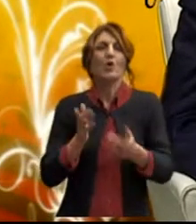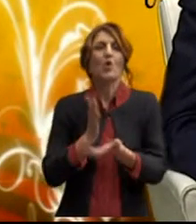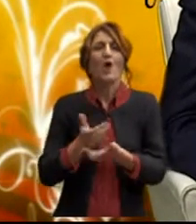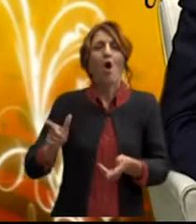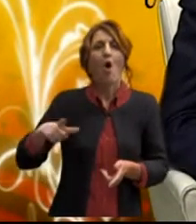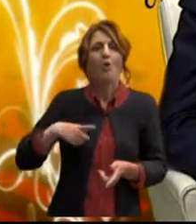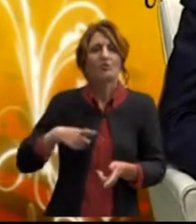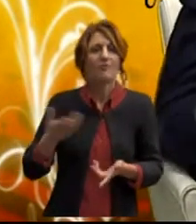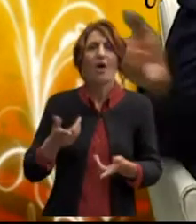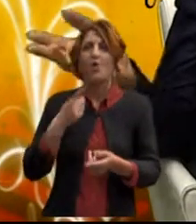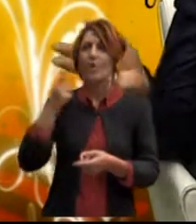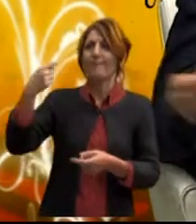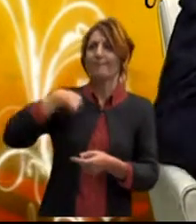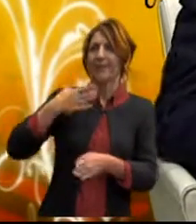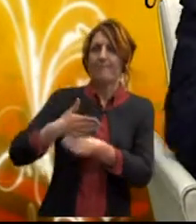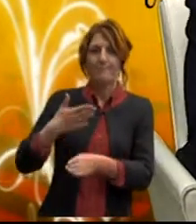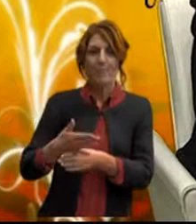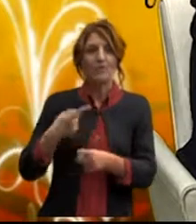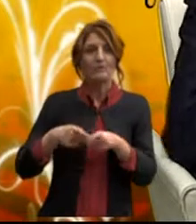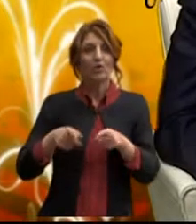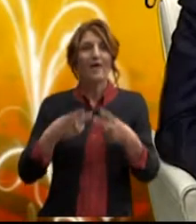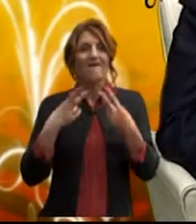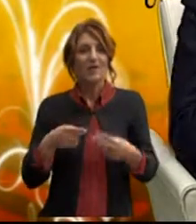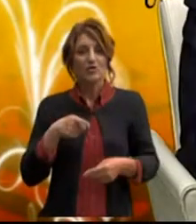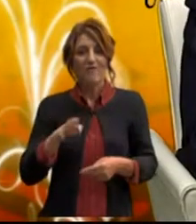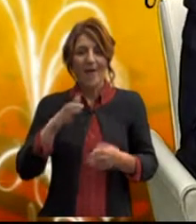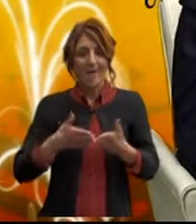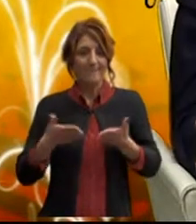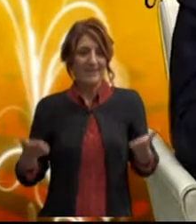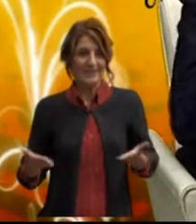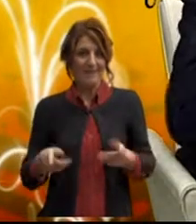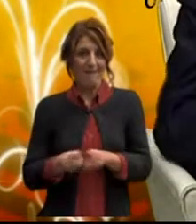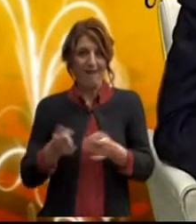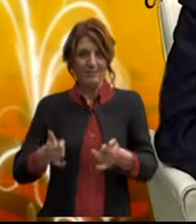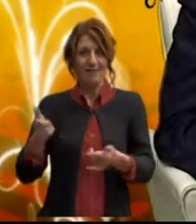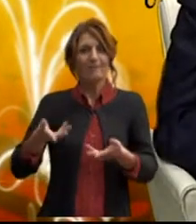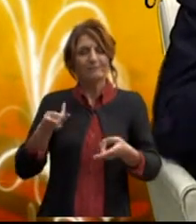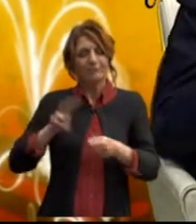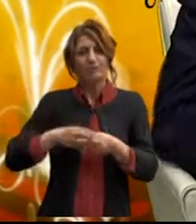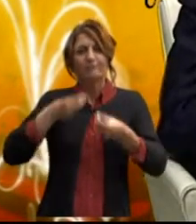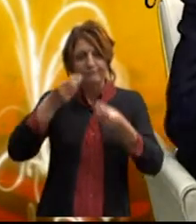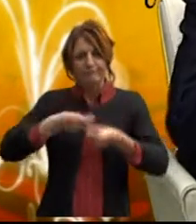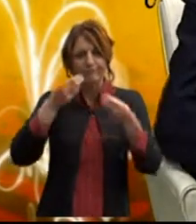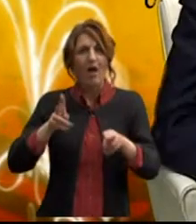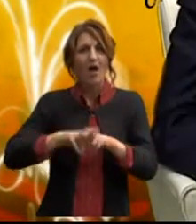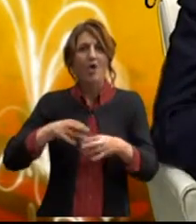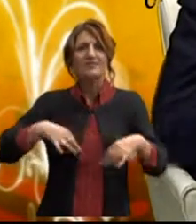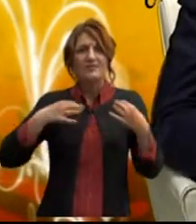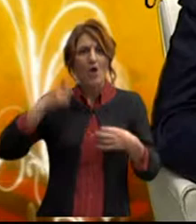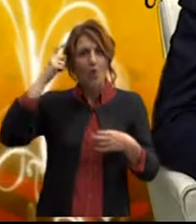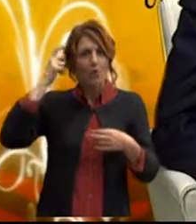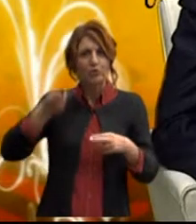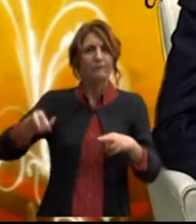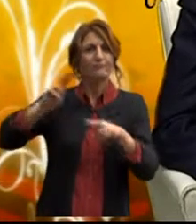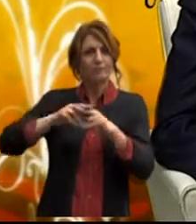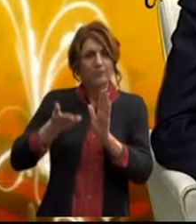da im neko drugi pomogne, i zato je važna su ovakve emisije kao što je vaša, da se podiže zdravstvena kultura, da ljudi znaju